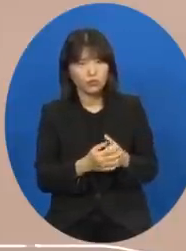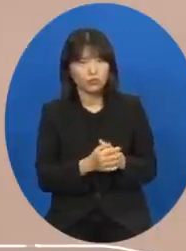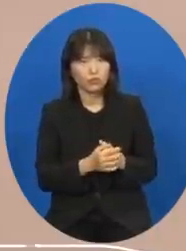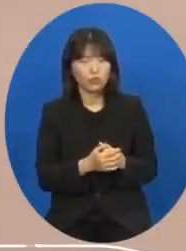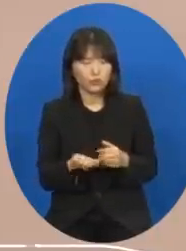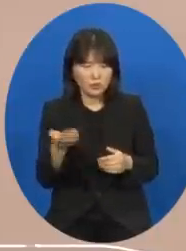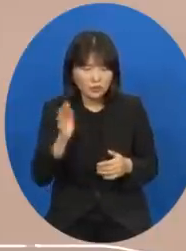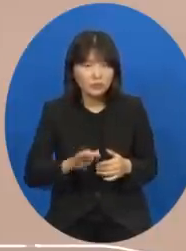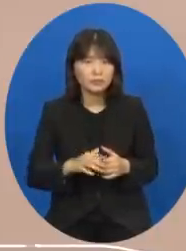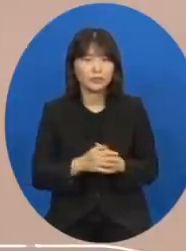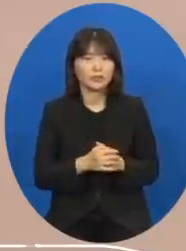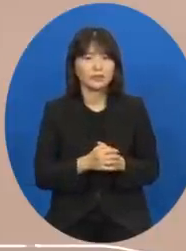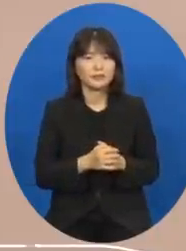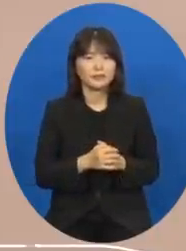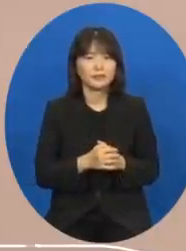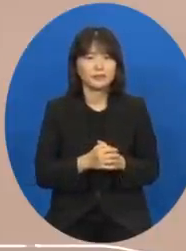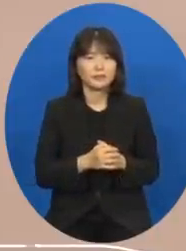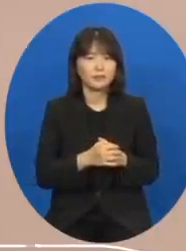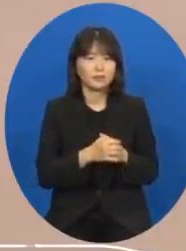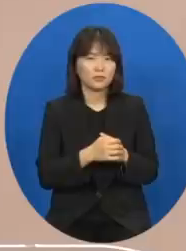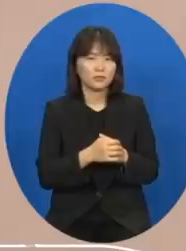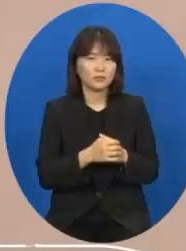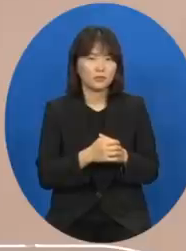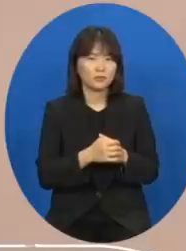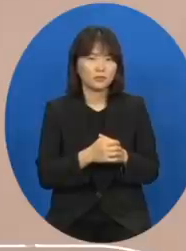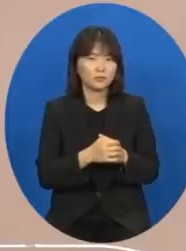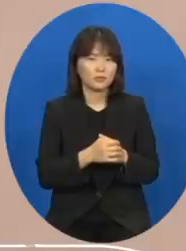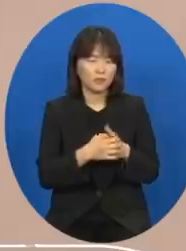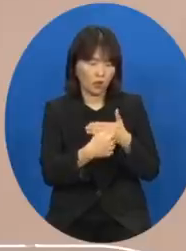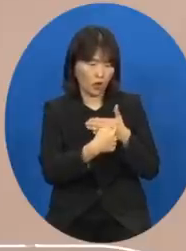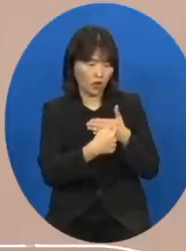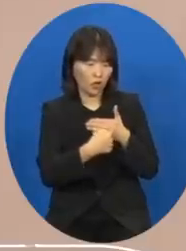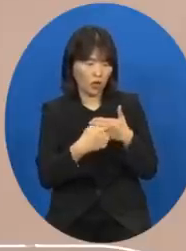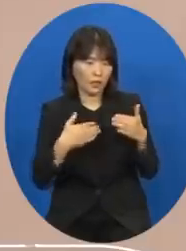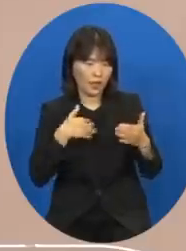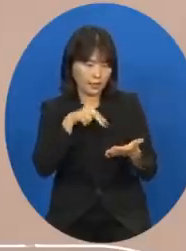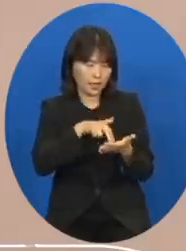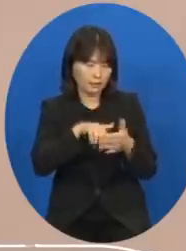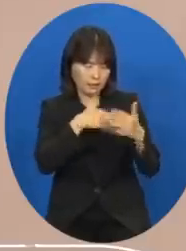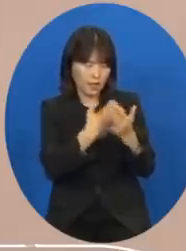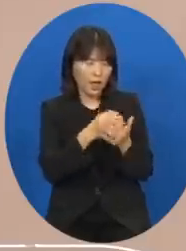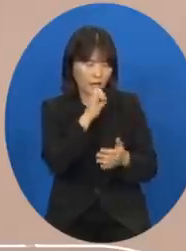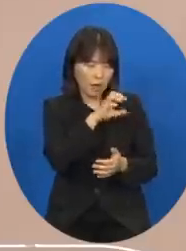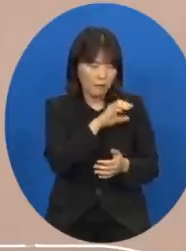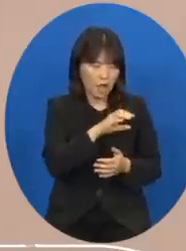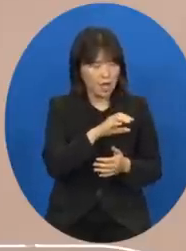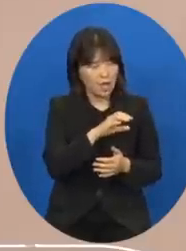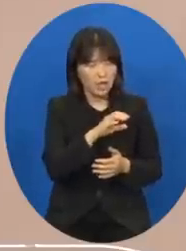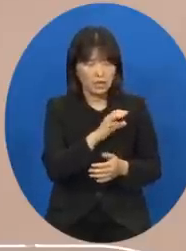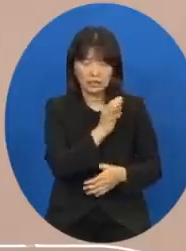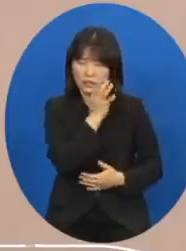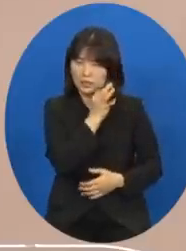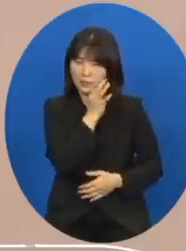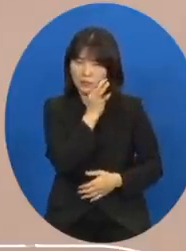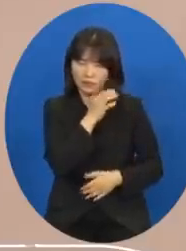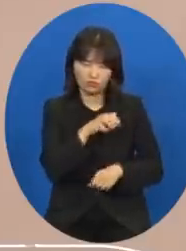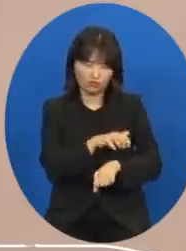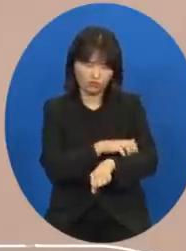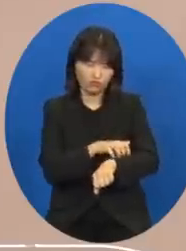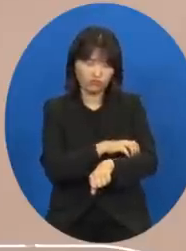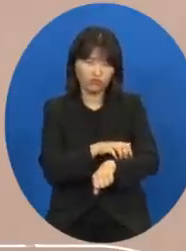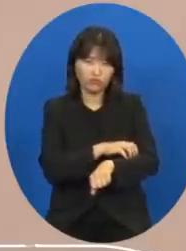그런데도 뭐 구구절절히 내 사정 이야기하는 것도 창피하고 구질구질하고 그죠? 귀찮기도